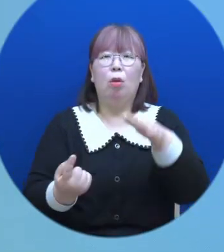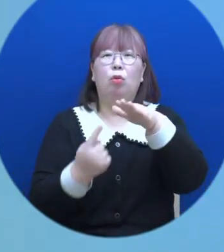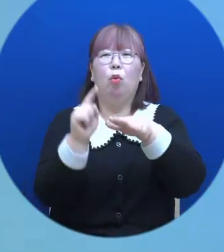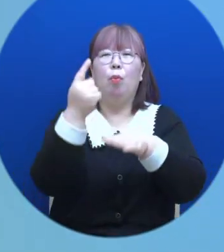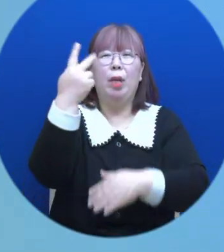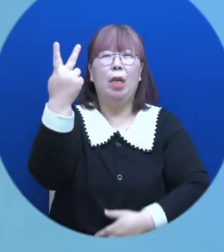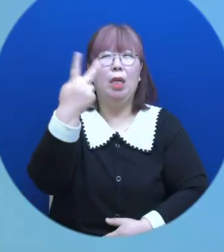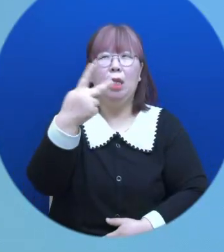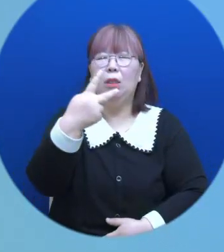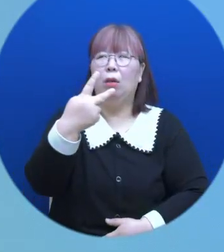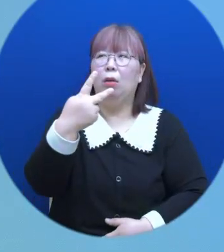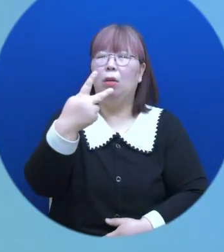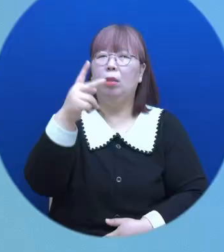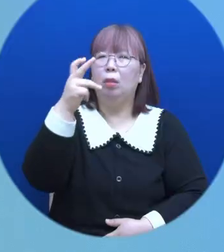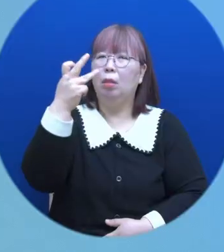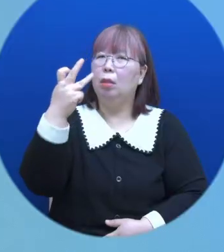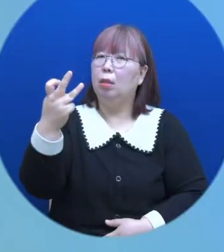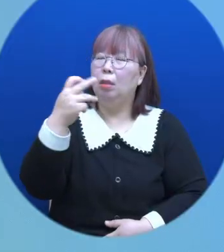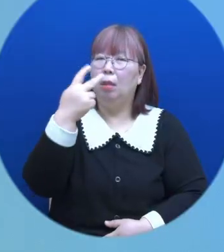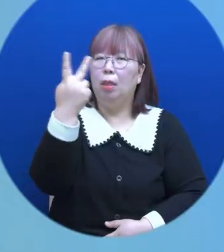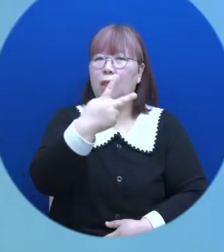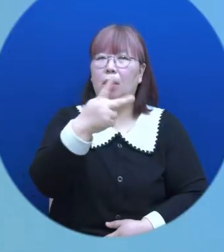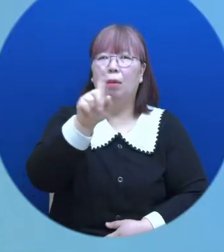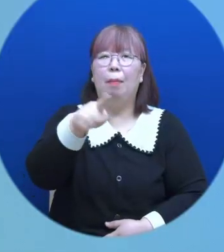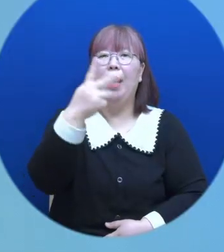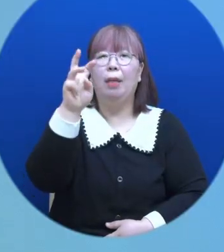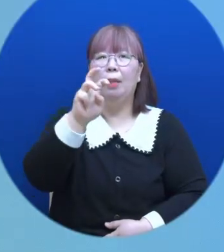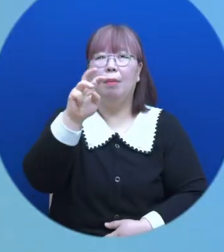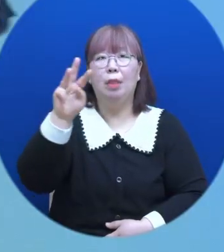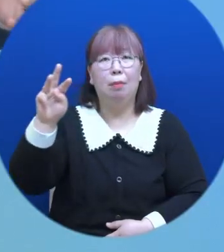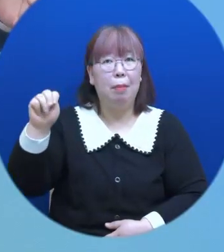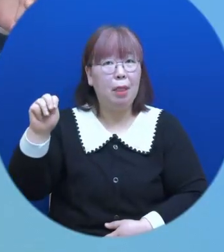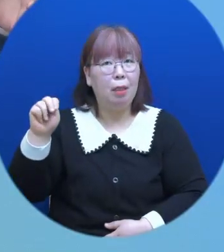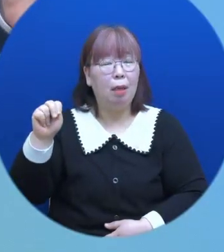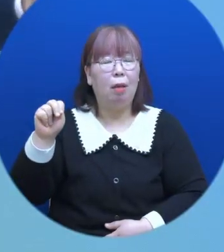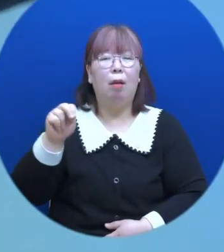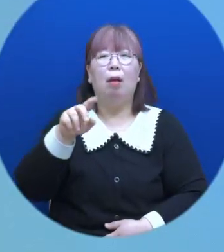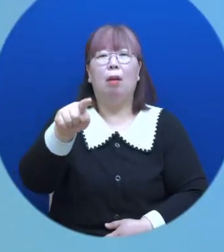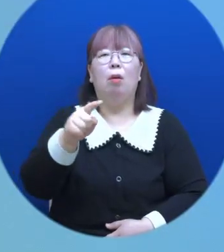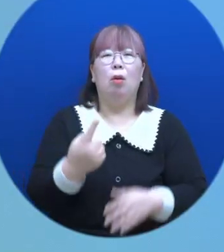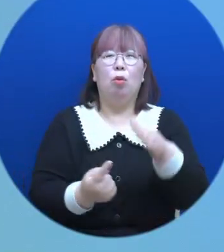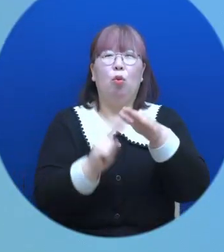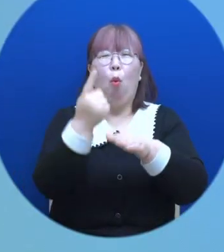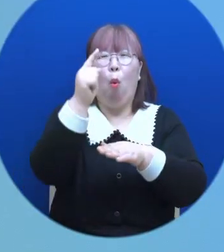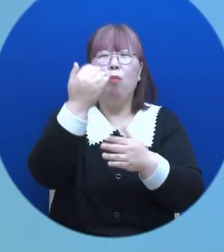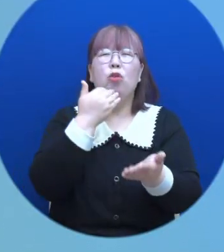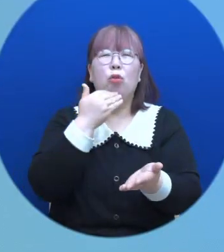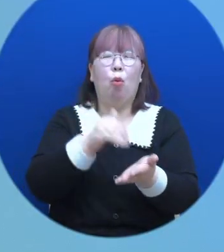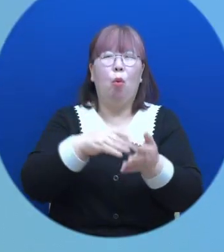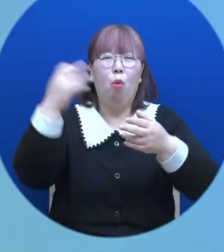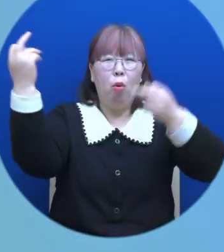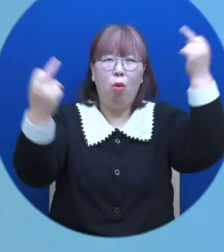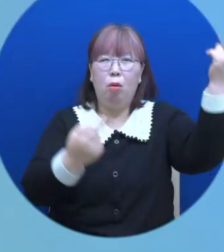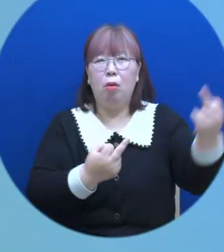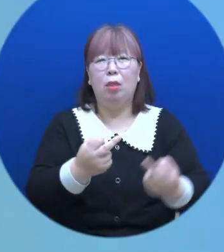2013m, 해발 2130m라고 공표가 됐어요. 바위산이에요.